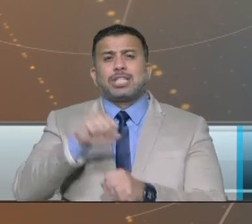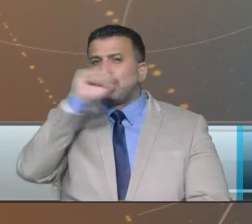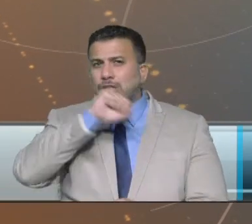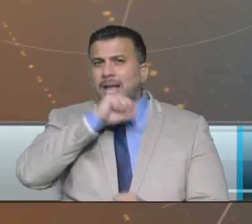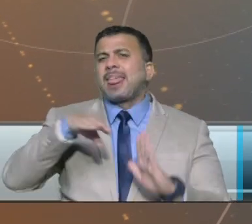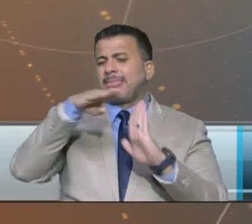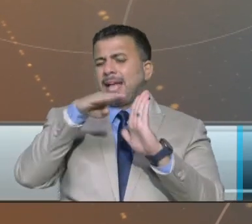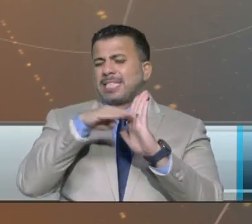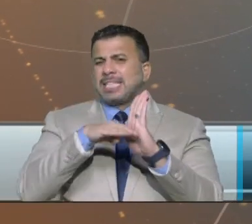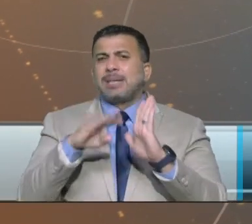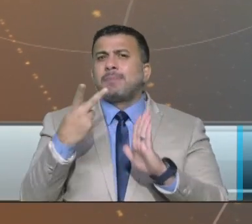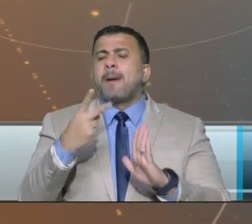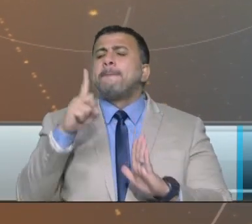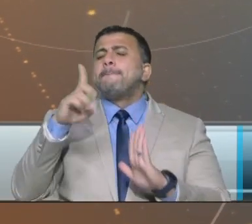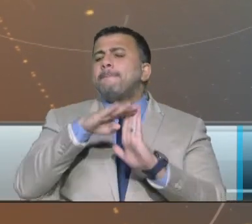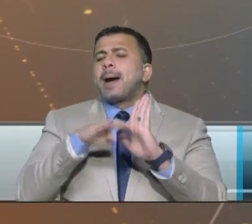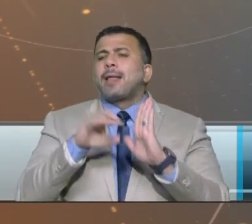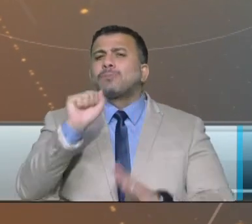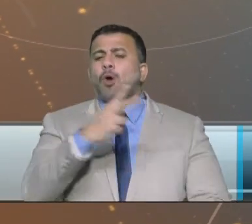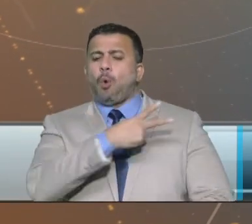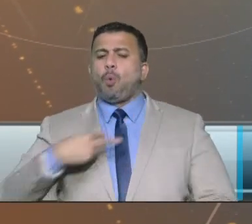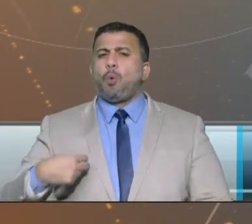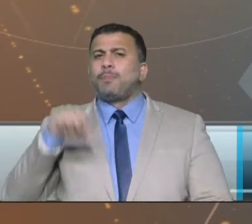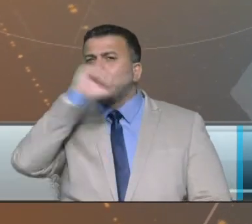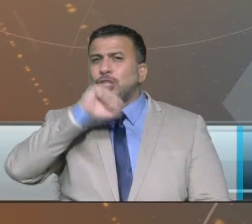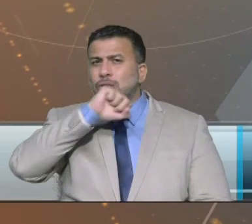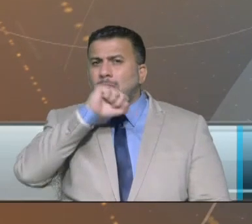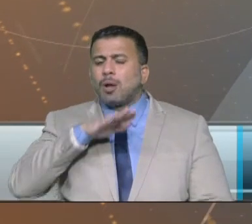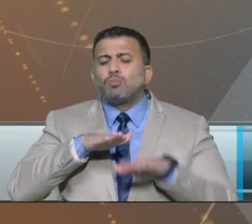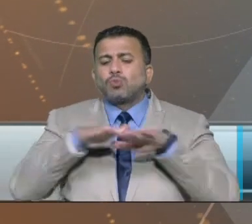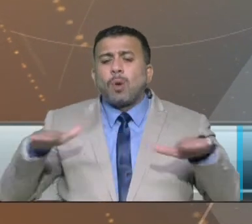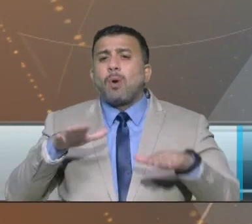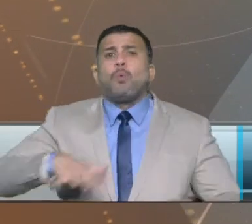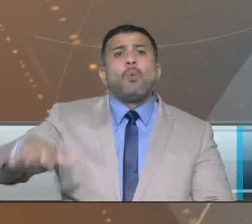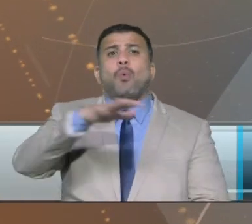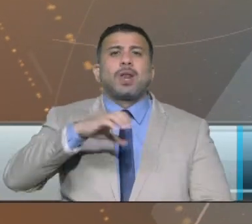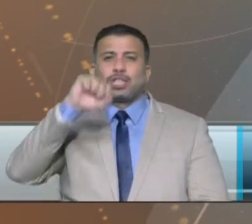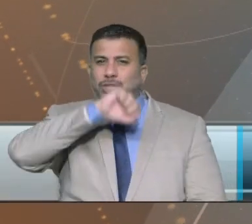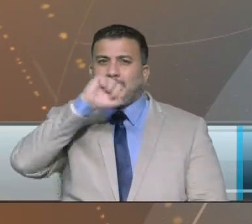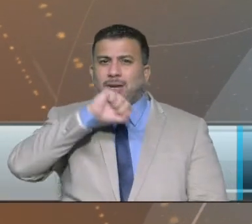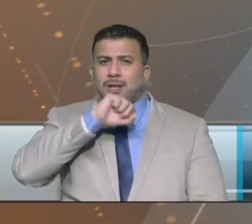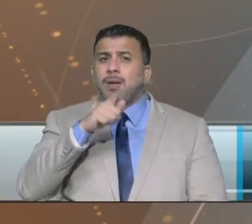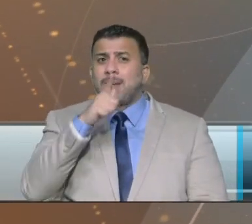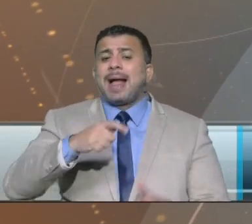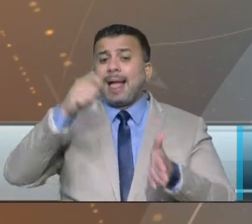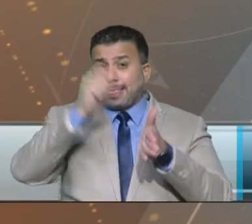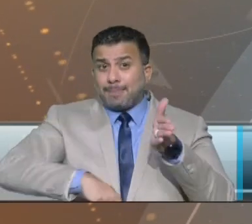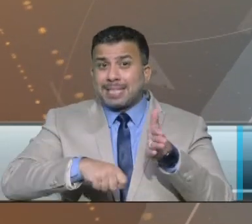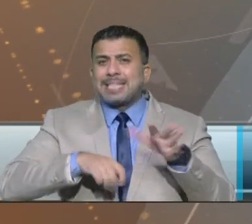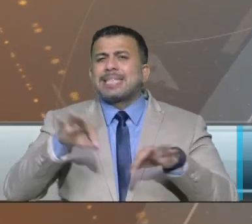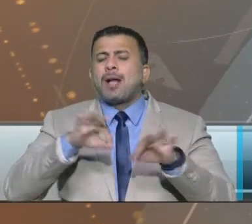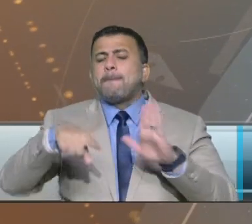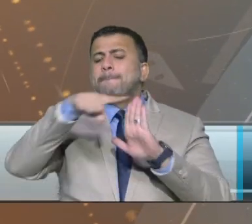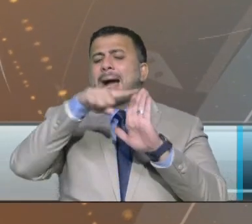لاماره الشرقه بتنظيم حوكمه البيانات وادارتها على مستوى الاماره وله في سبيل ذلك اعتماد